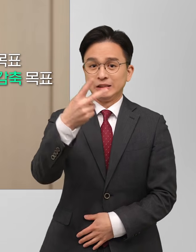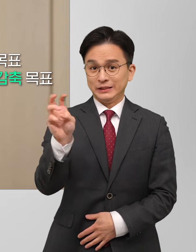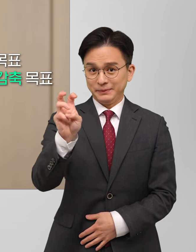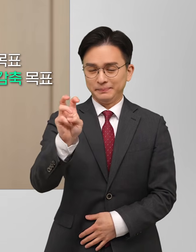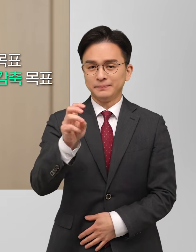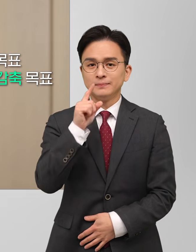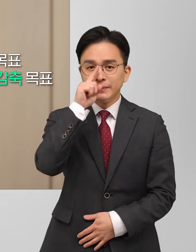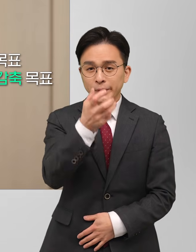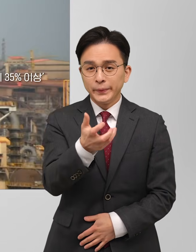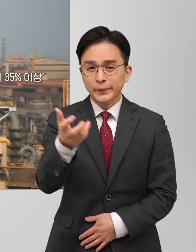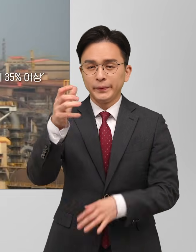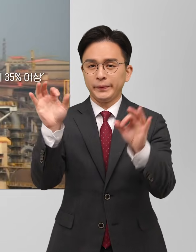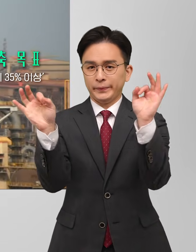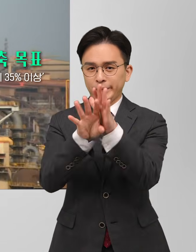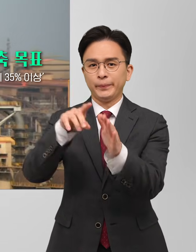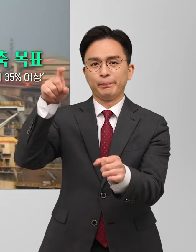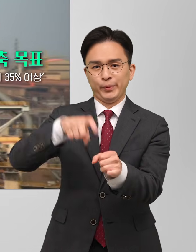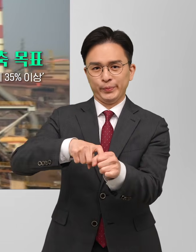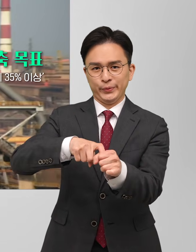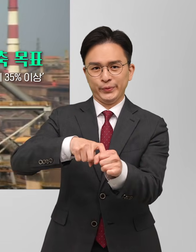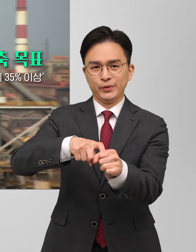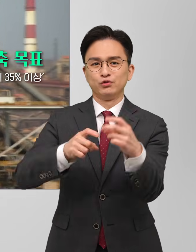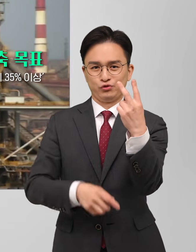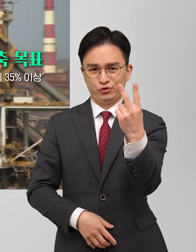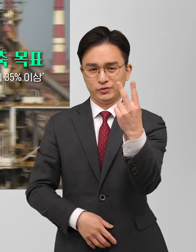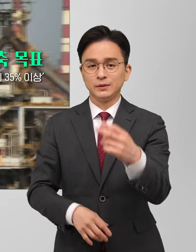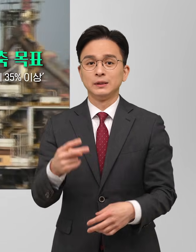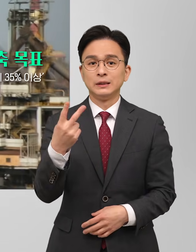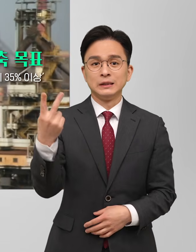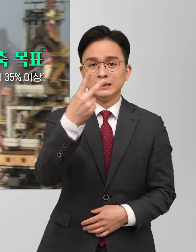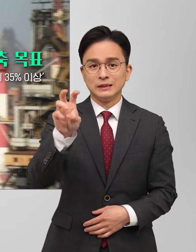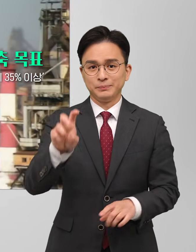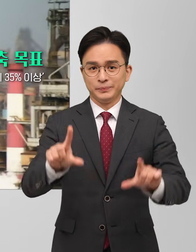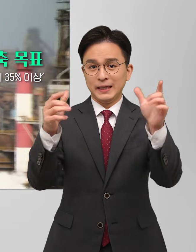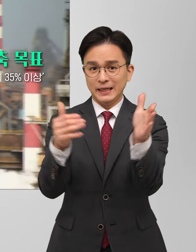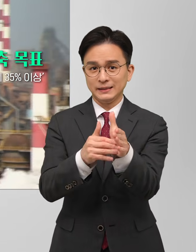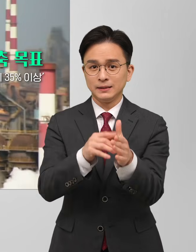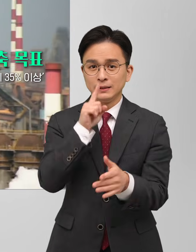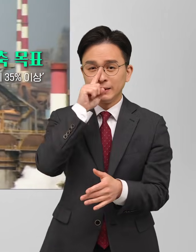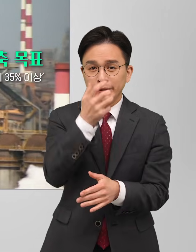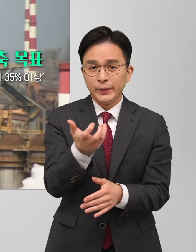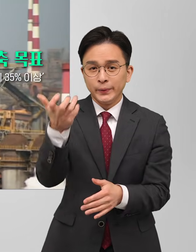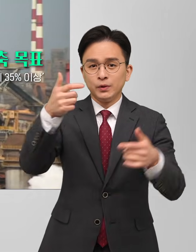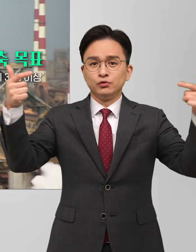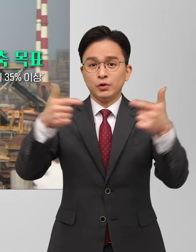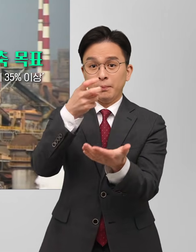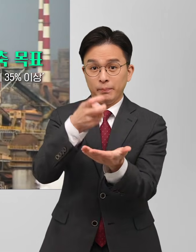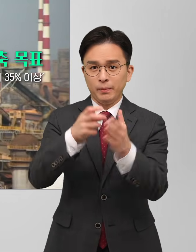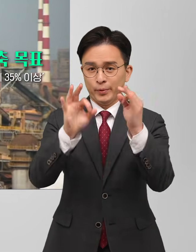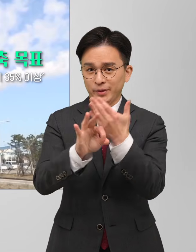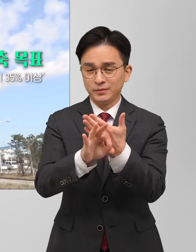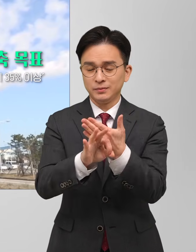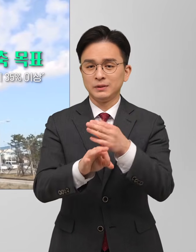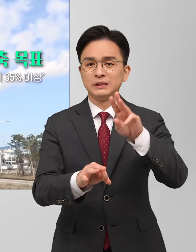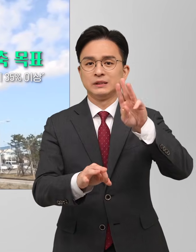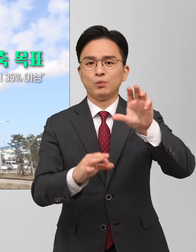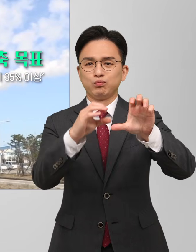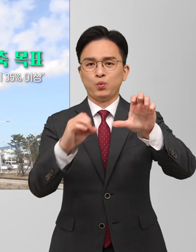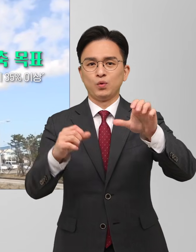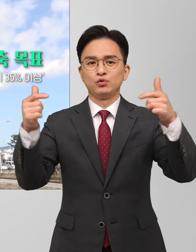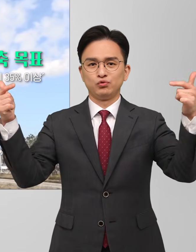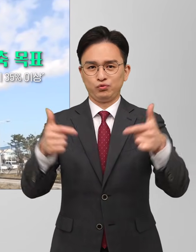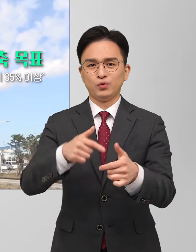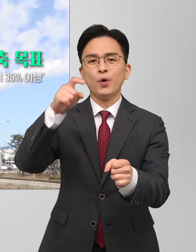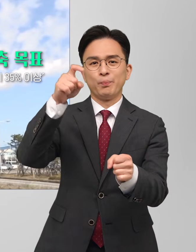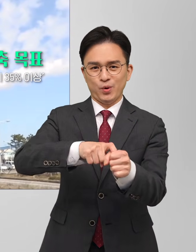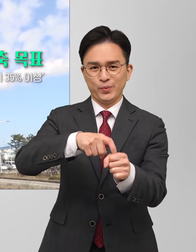목표를 법제화하였는데요. 2030년 온실가스 감축 목표는 탄소중립 기본법에서 2018년 배출량 대비